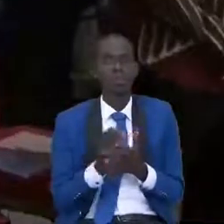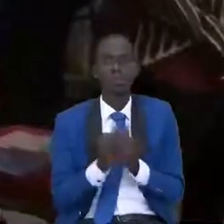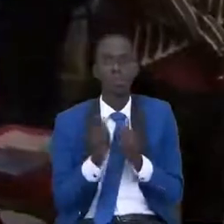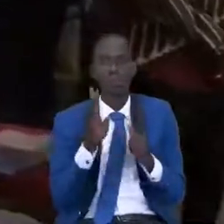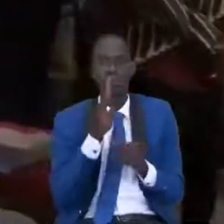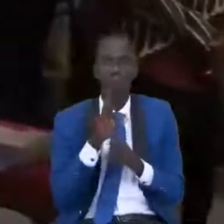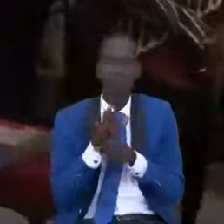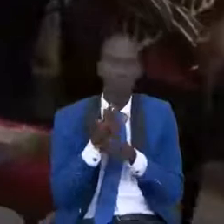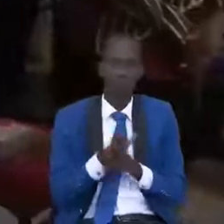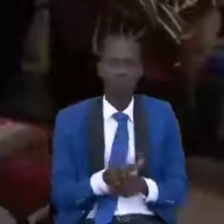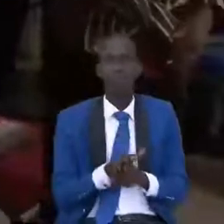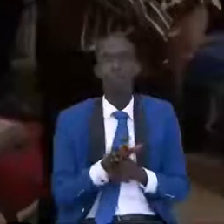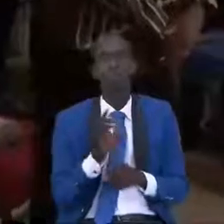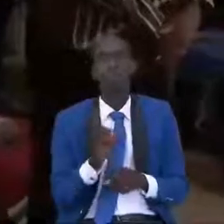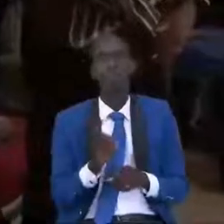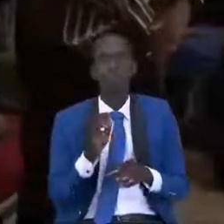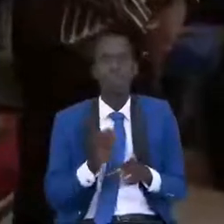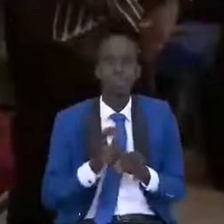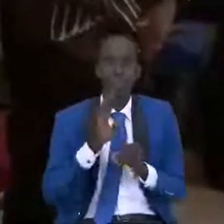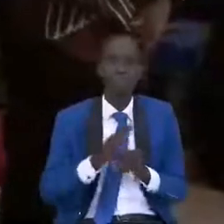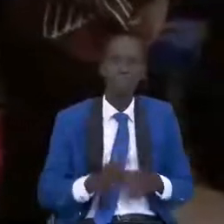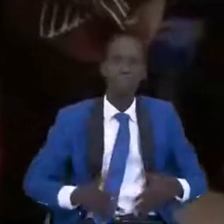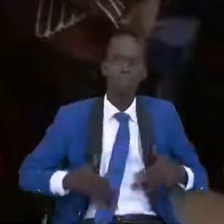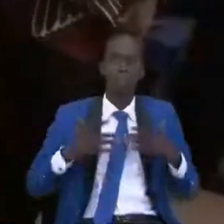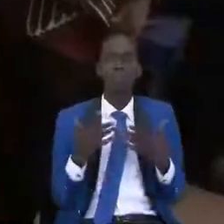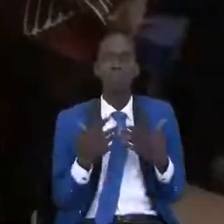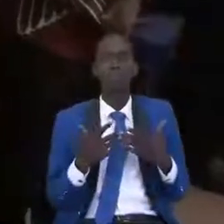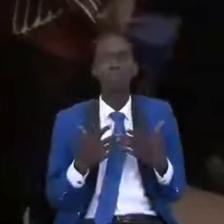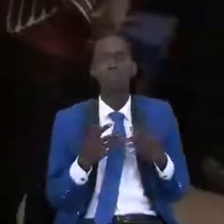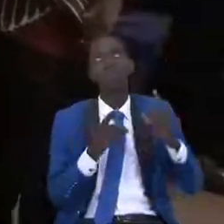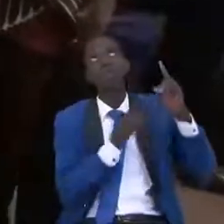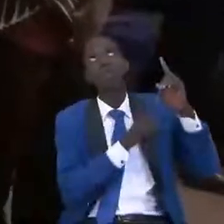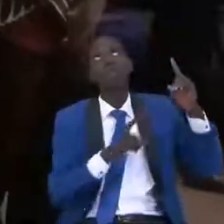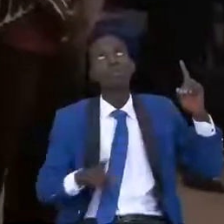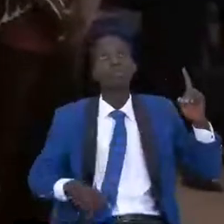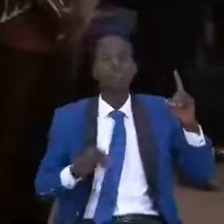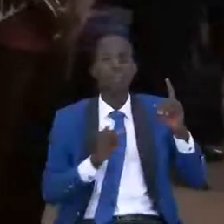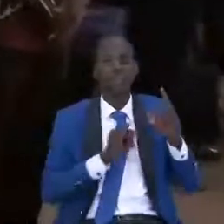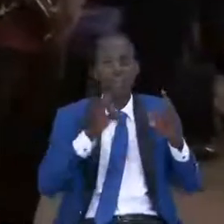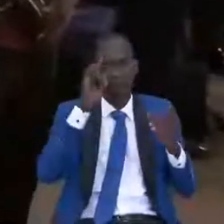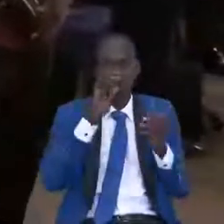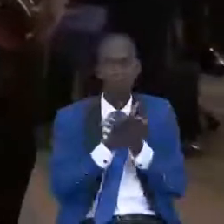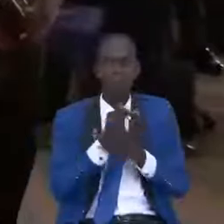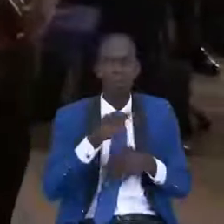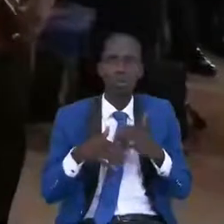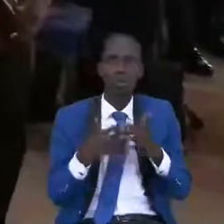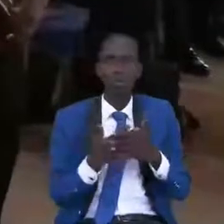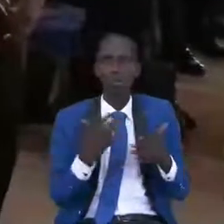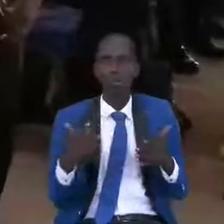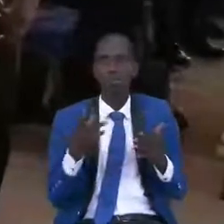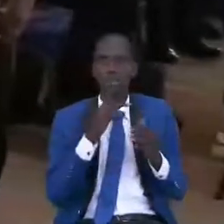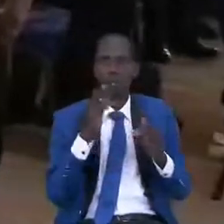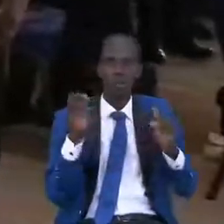Sans obstacle dans ta vie. Seigneur, je crois. Tout est possible.